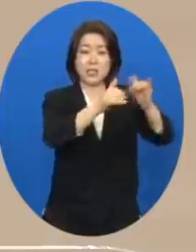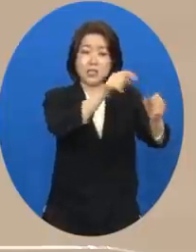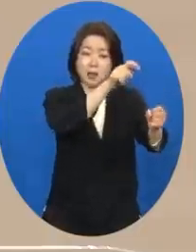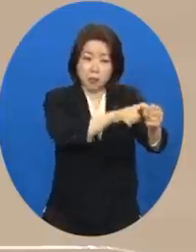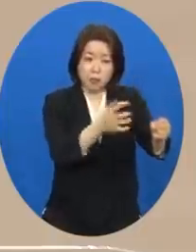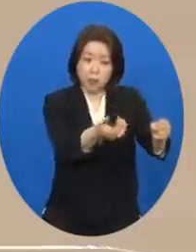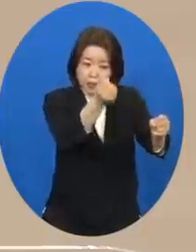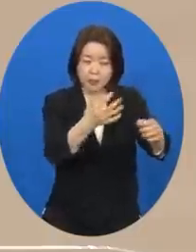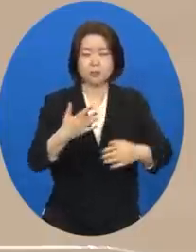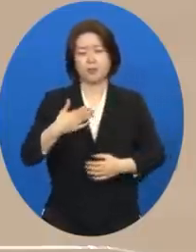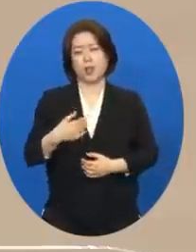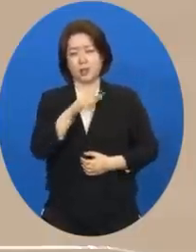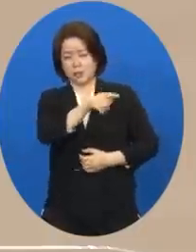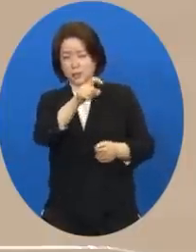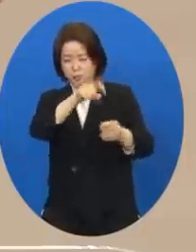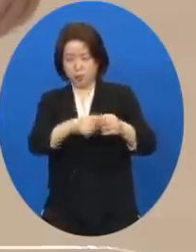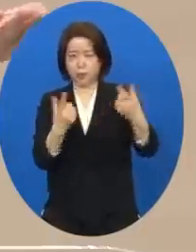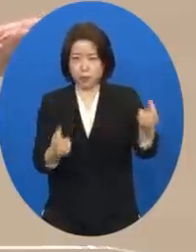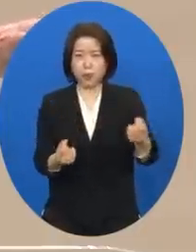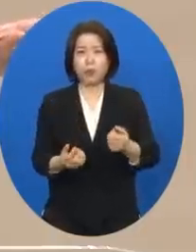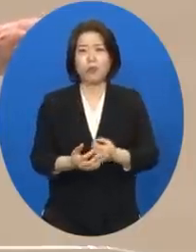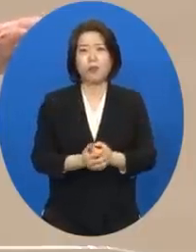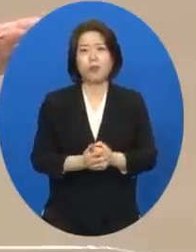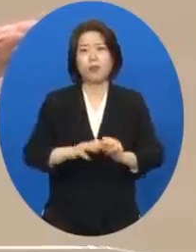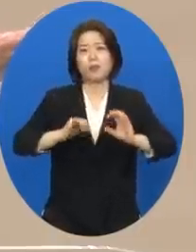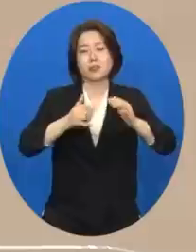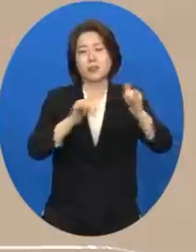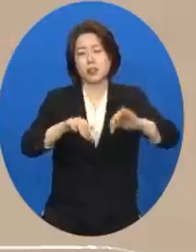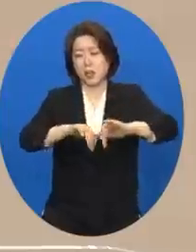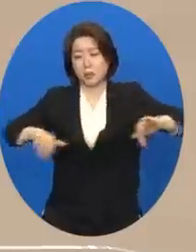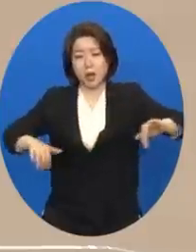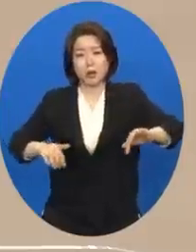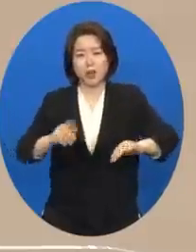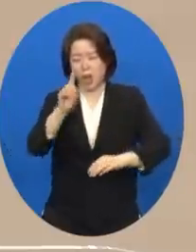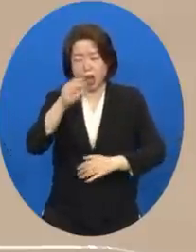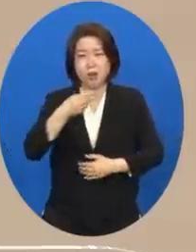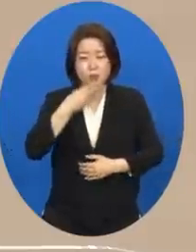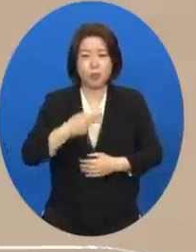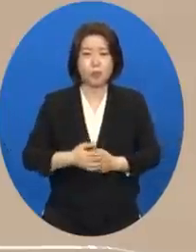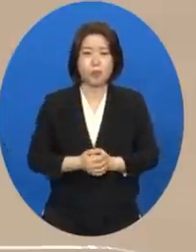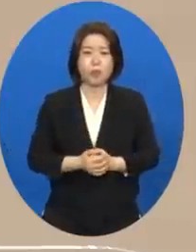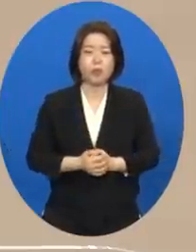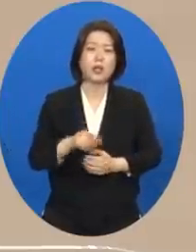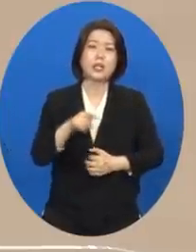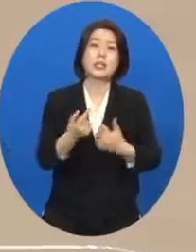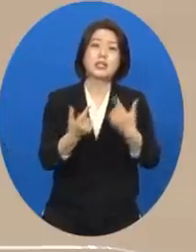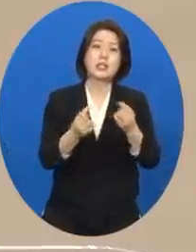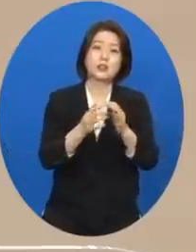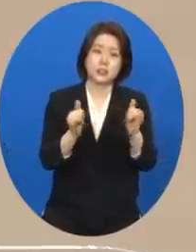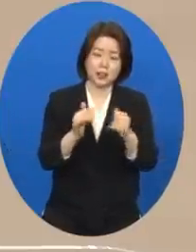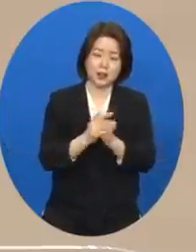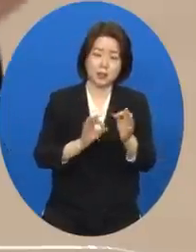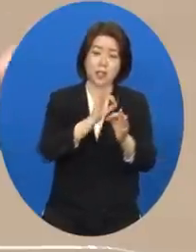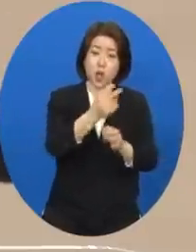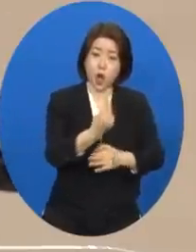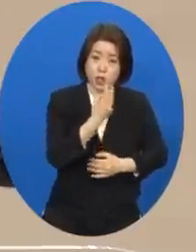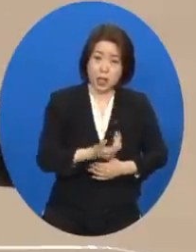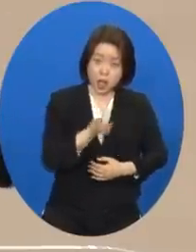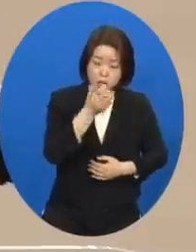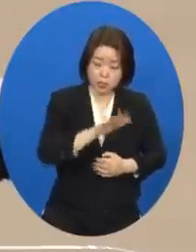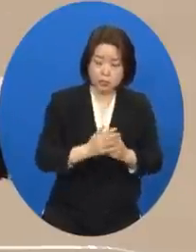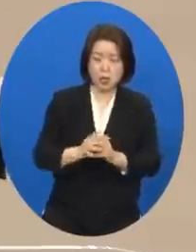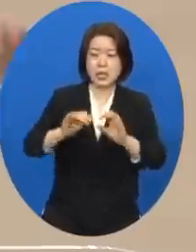삼고 세상 사람과 다를 바가 하나도 없어요 이런 사람이 영생은 얻었으나 세상 사랑처럼